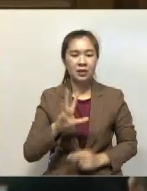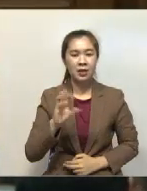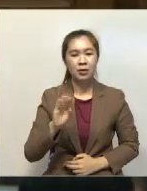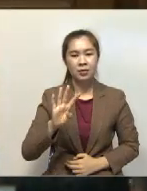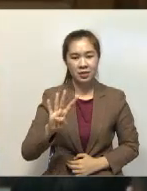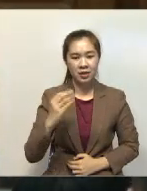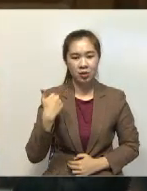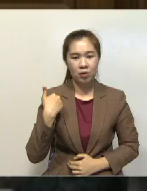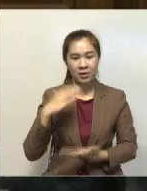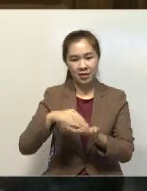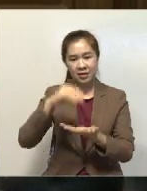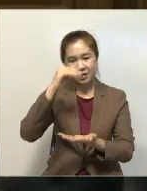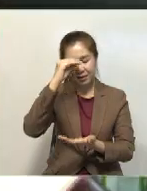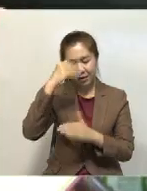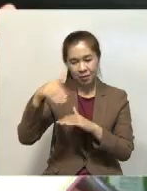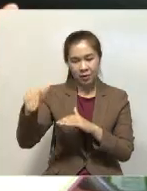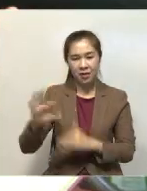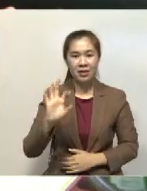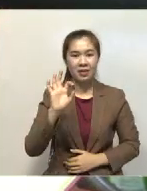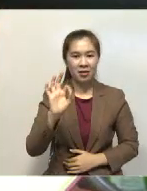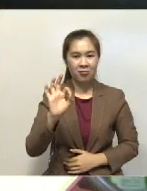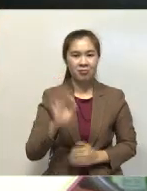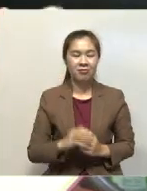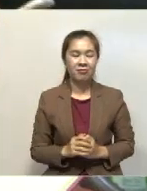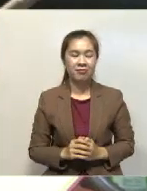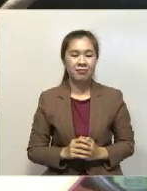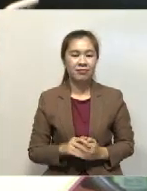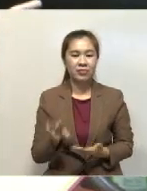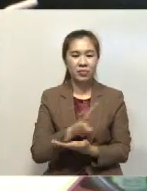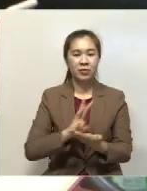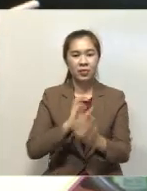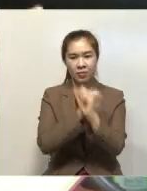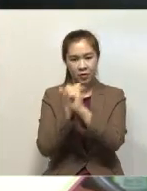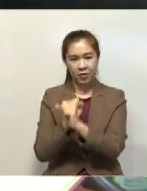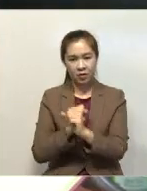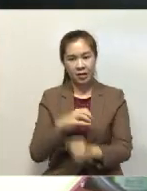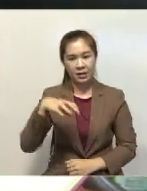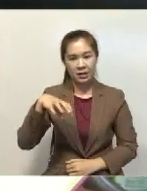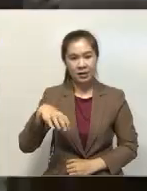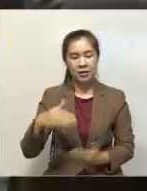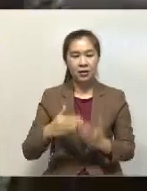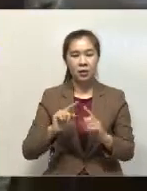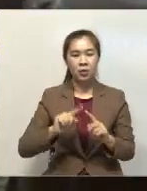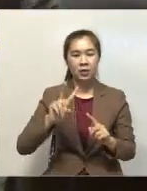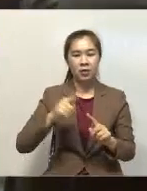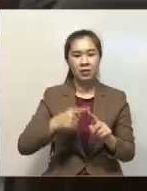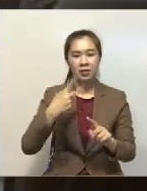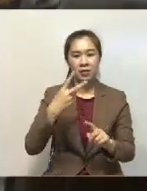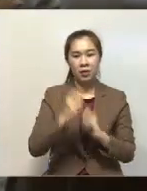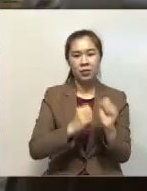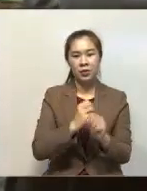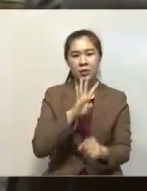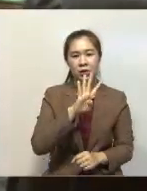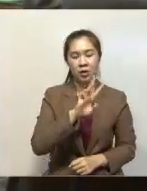54คนและนักศึกษาต่างประเทศ9คนค่ะสำหรับวิทยาลัยป้องกันราชอาณาจักรนั้นจะตั้งขึ้นเมื่อวันที่2กุมภาพันธ์